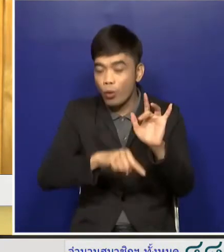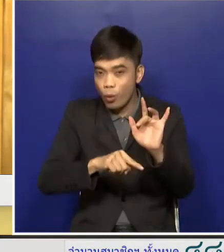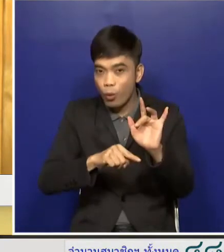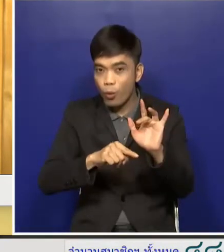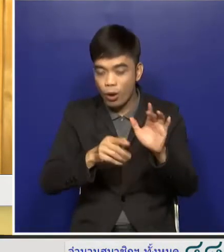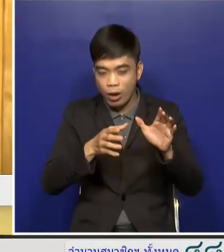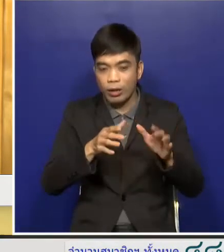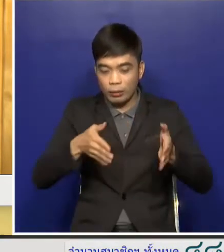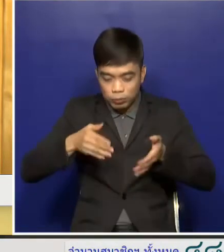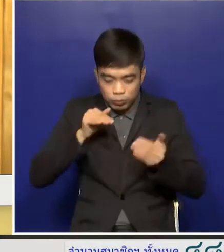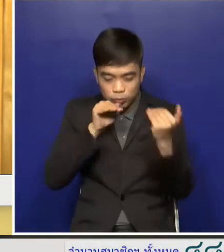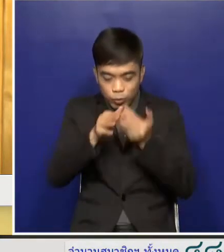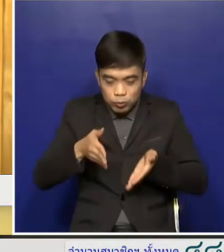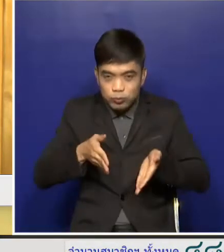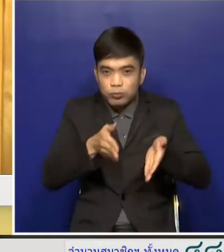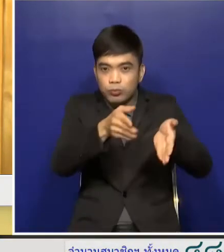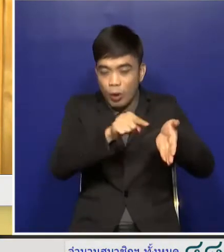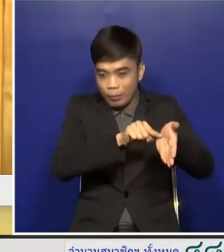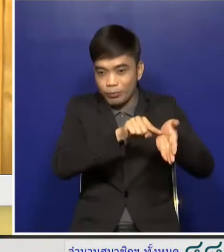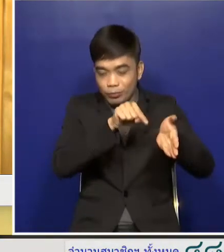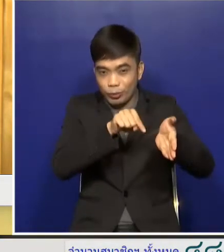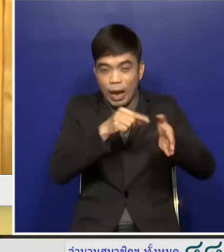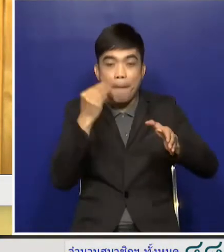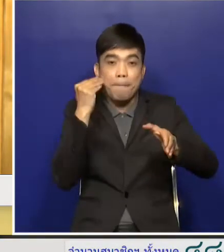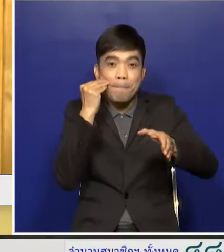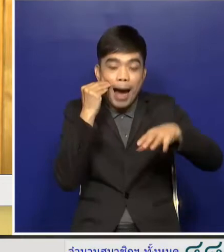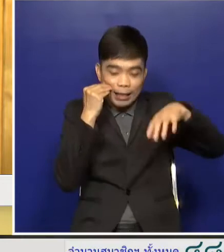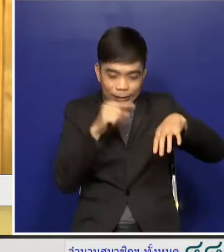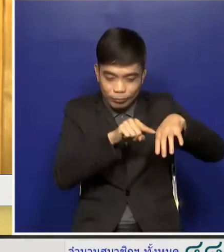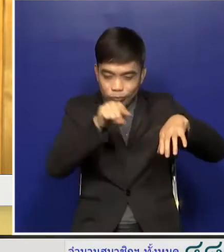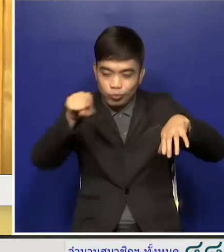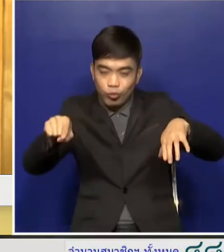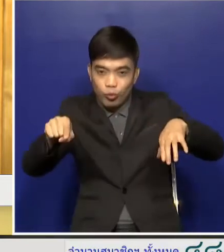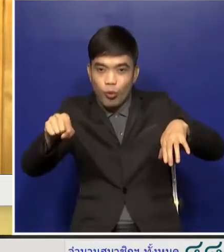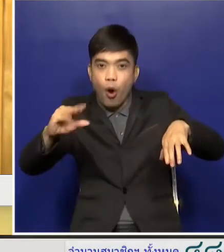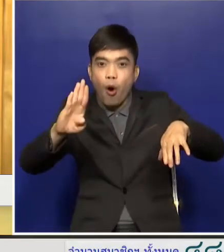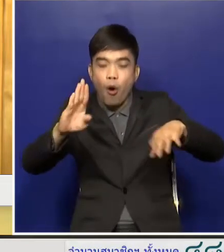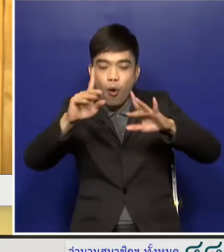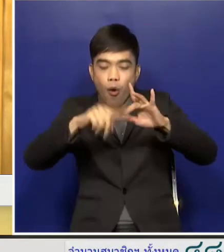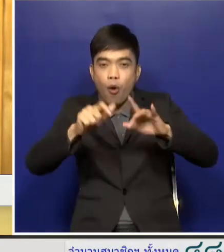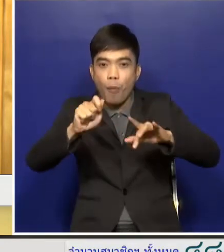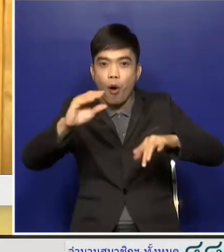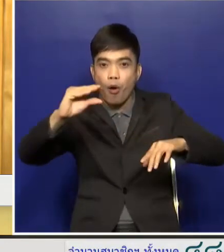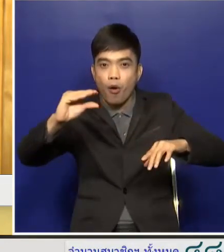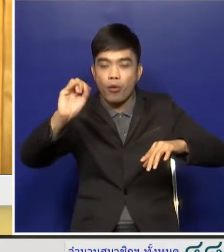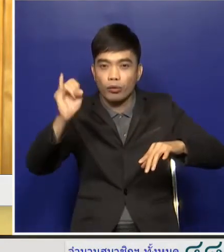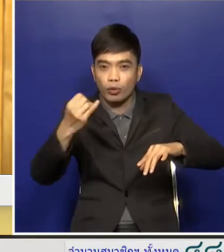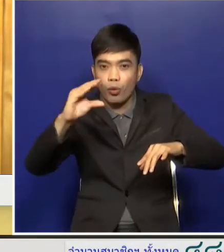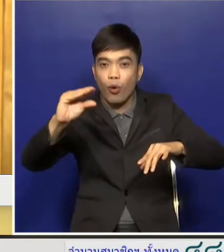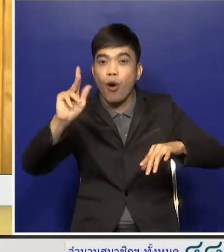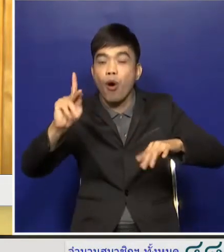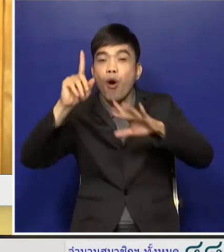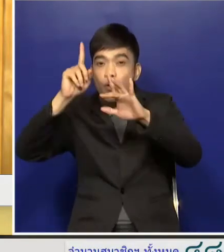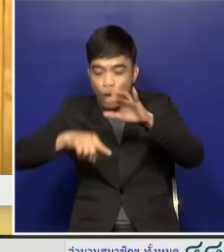จากบ้านทรงไปที่บ่อโจโก้ซึ่งเกษตรกรต้องเดินทางจากระยะทางต